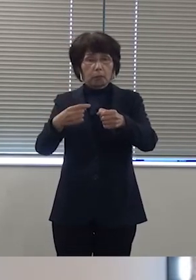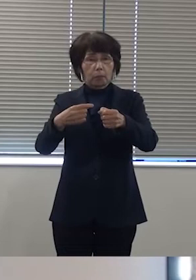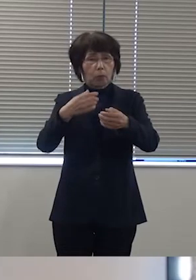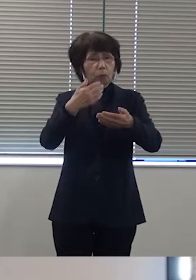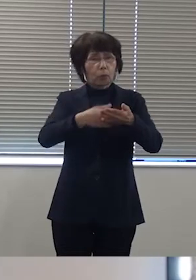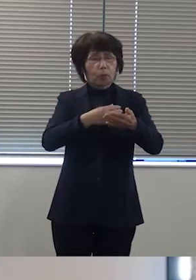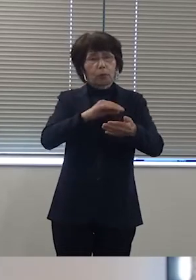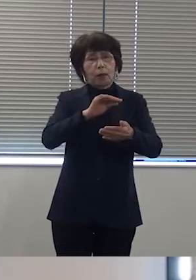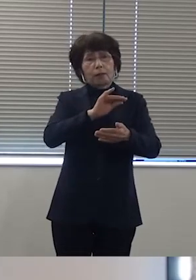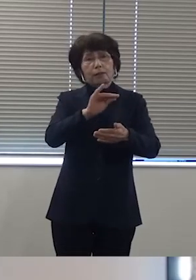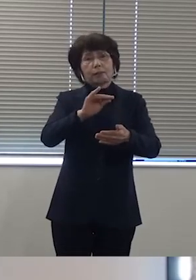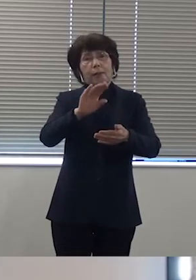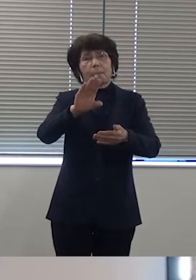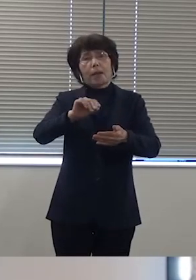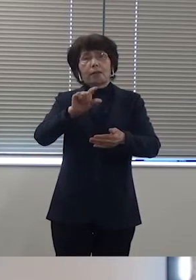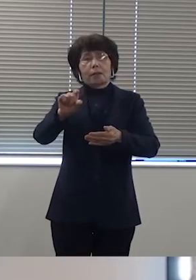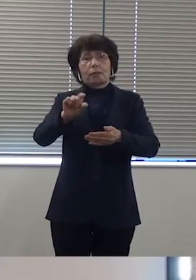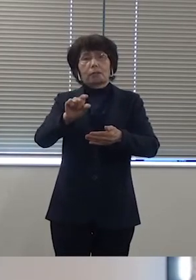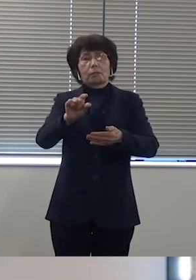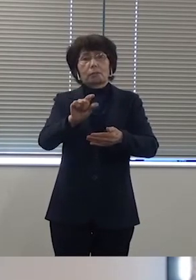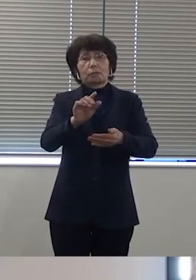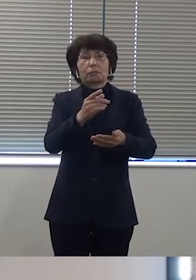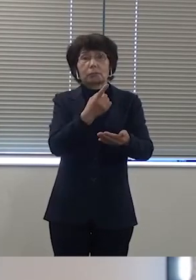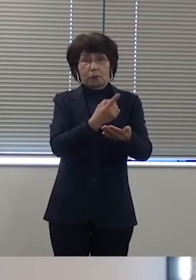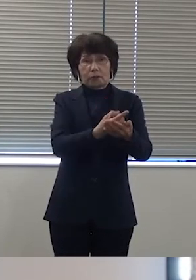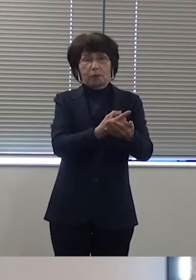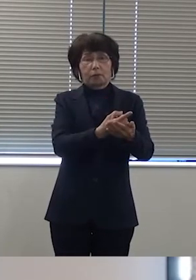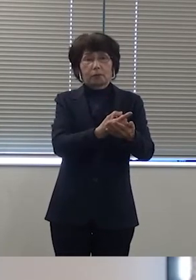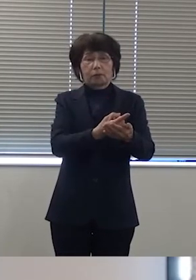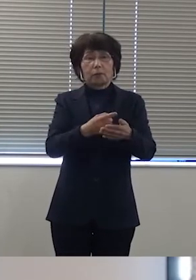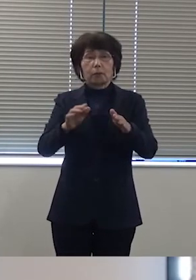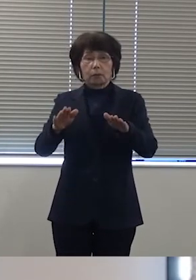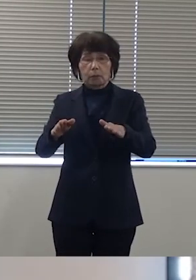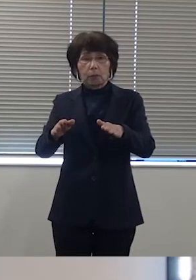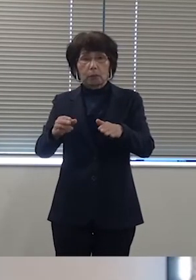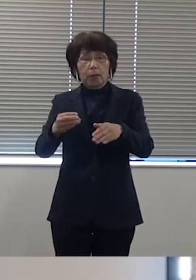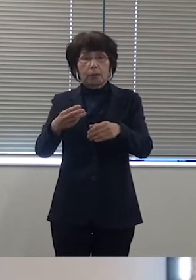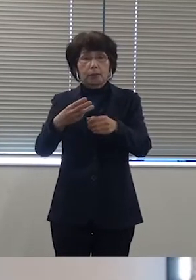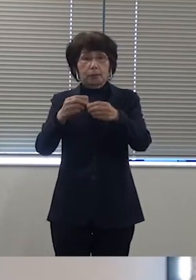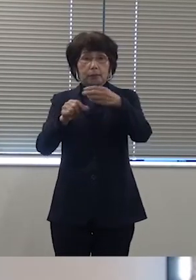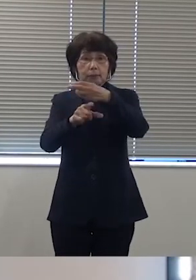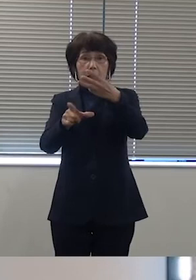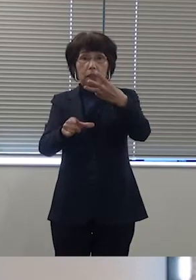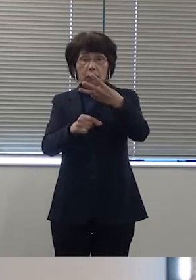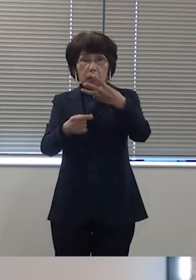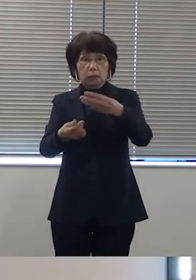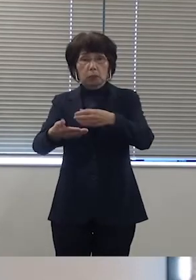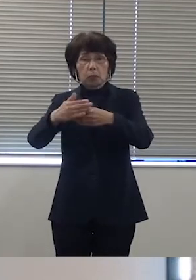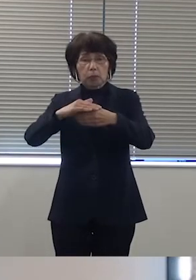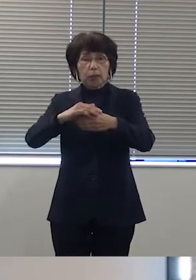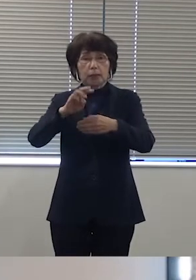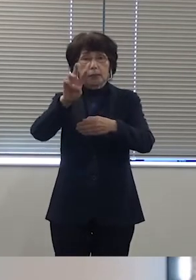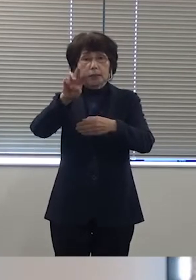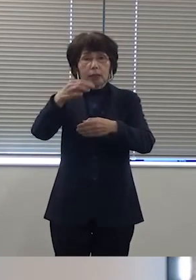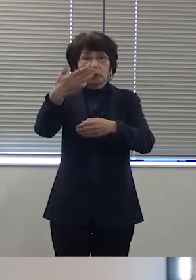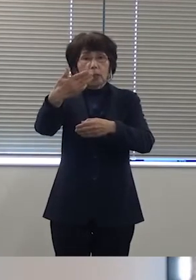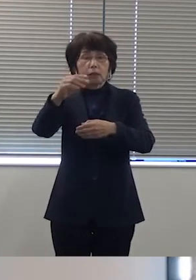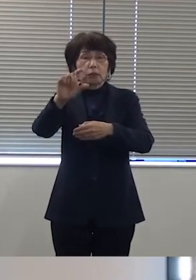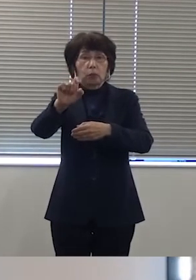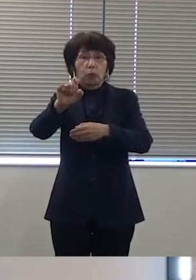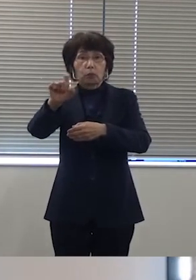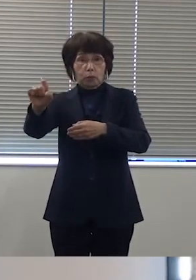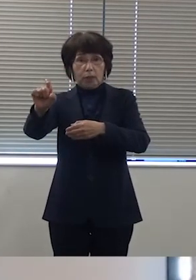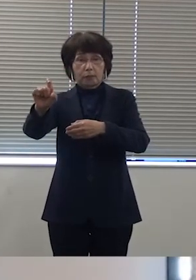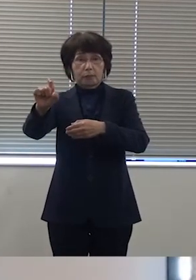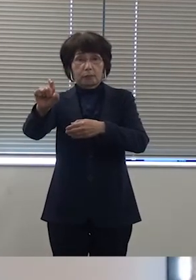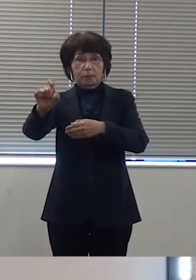38億円まで復元して投資屋さんで36億円突っ込んでおりますので、まあ約ジャス40少々というような状況になります。